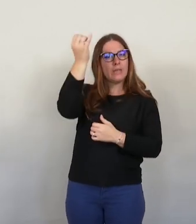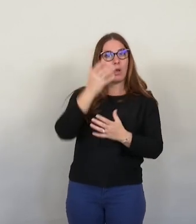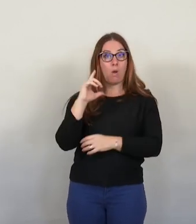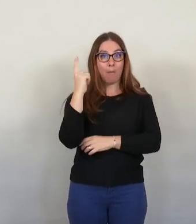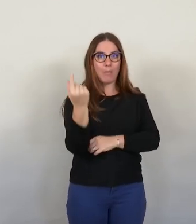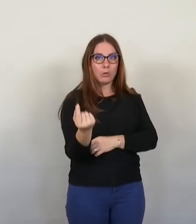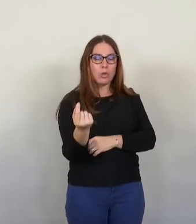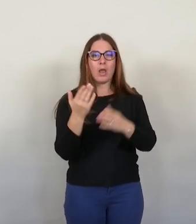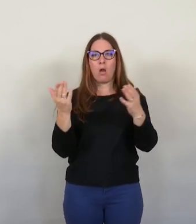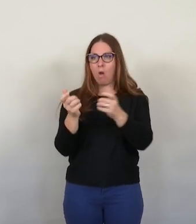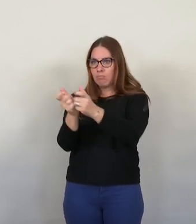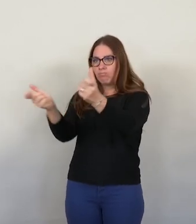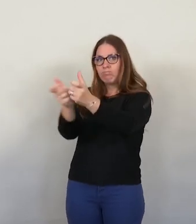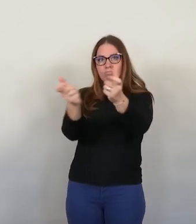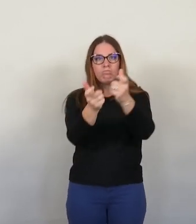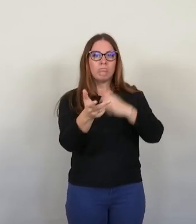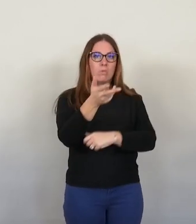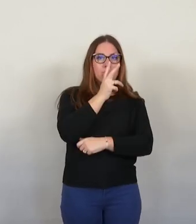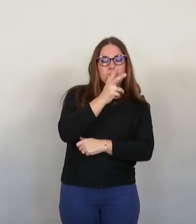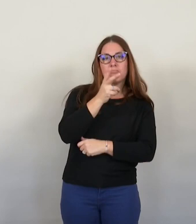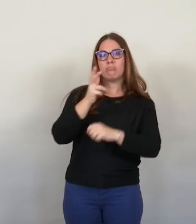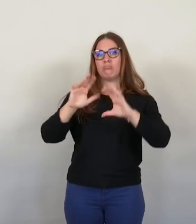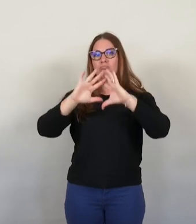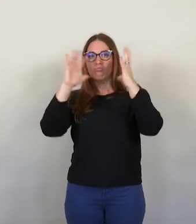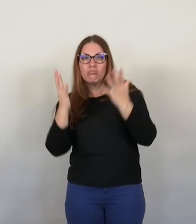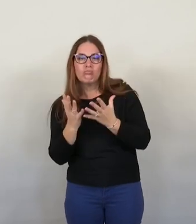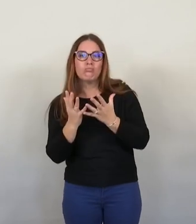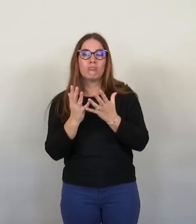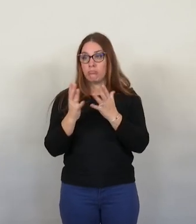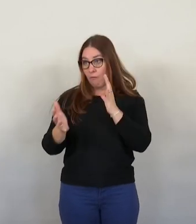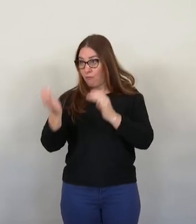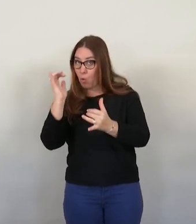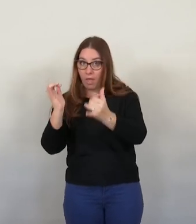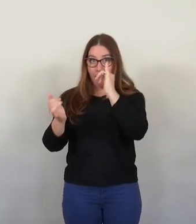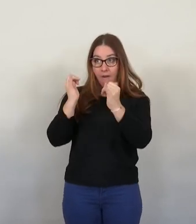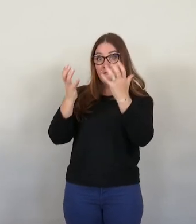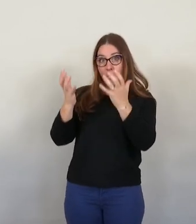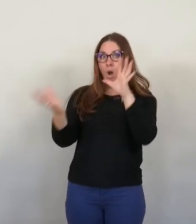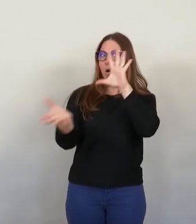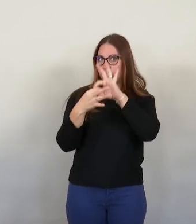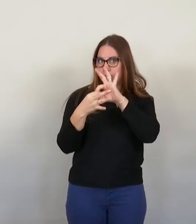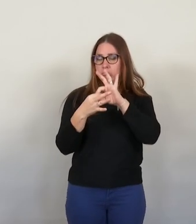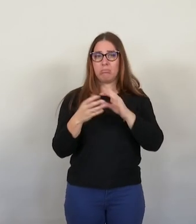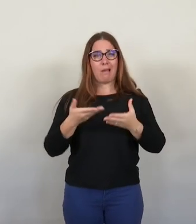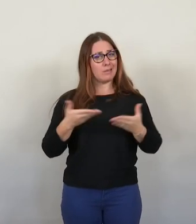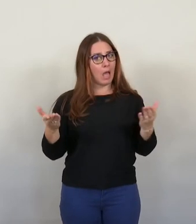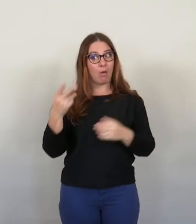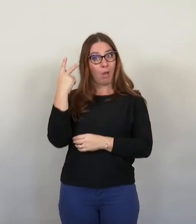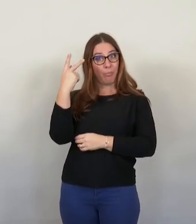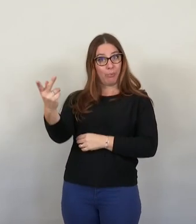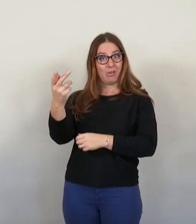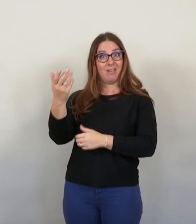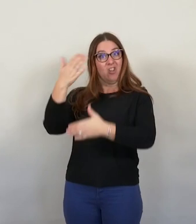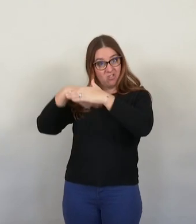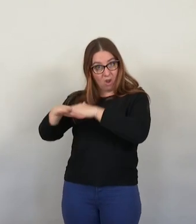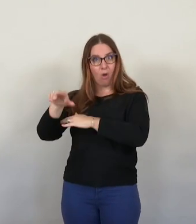avec des établissements café ou bar qui seront volontaires le principe est simple leur toilette